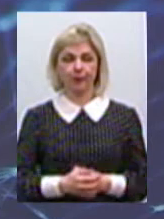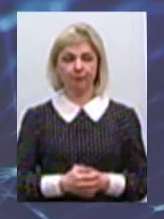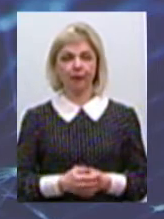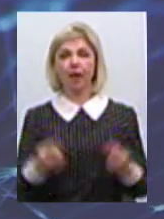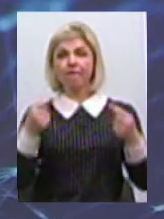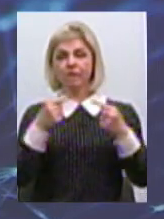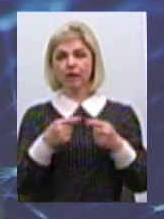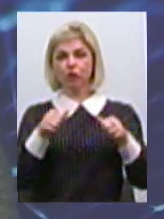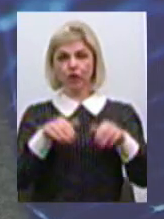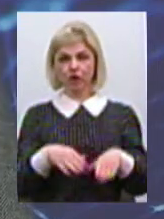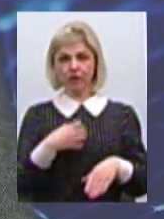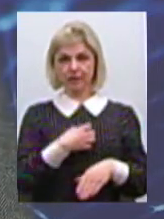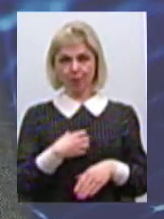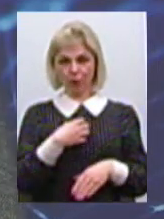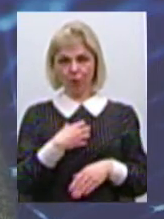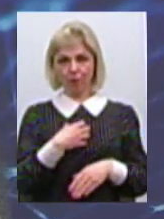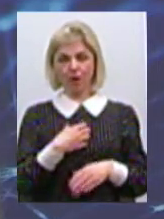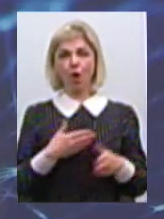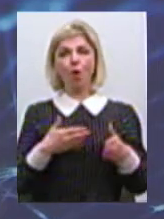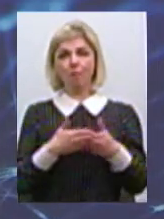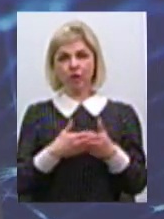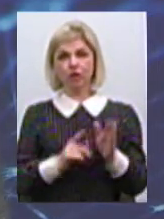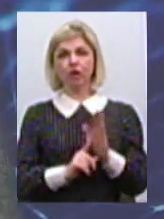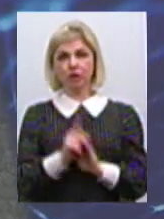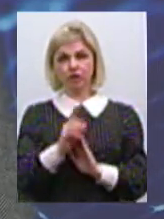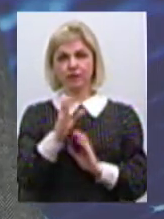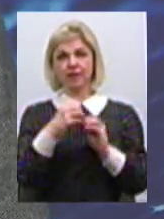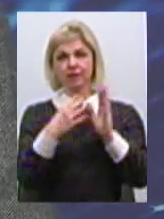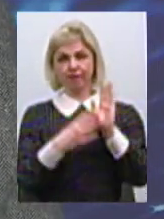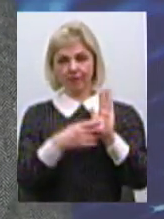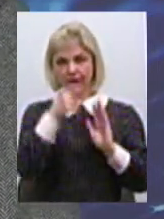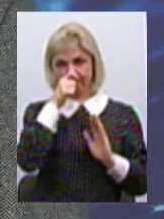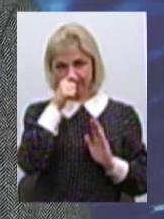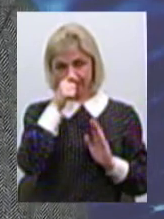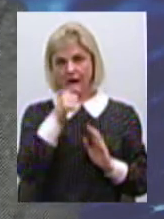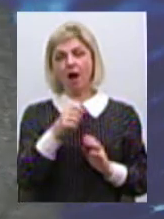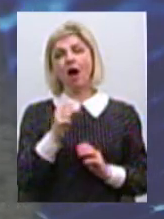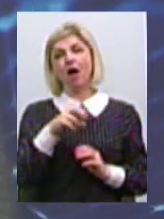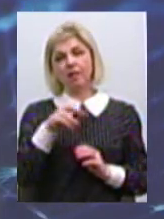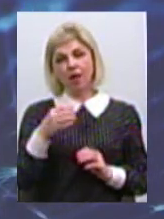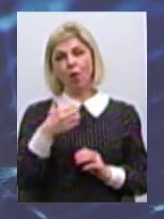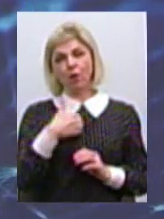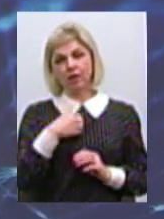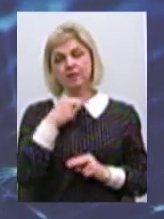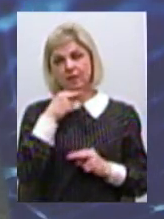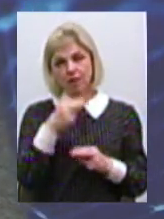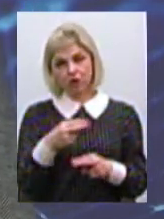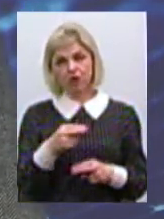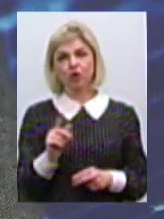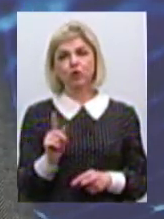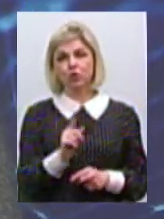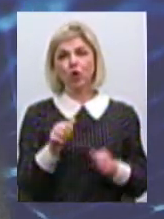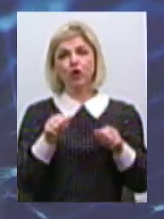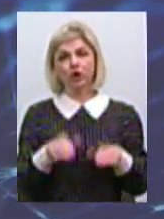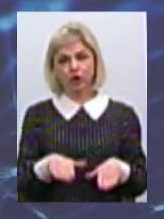рішення міськвиконкому обмеження буде почне діяти з 19 квітня. Але я хотів би зазначити, що